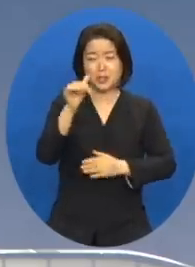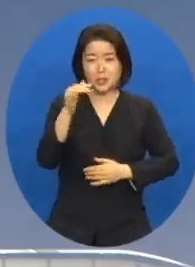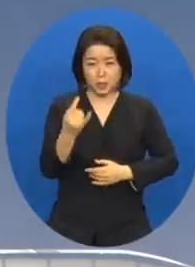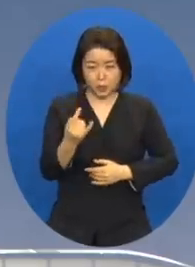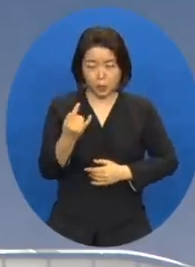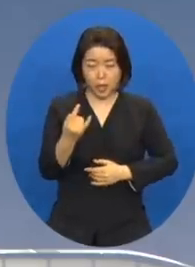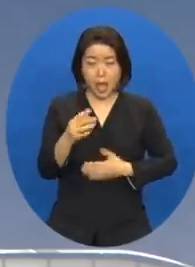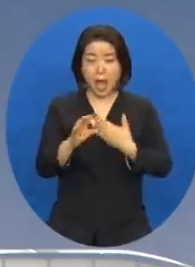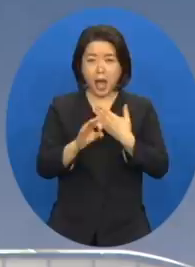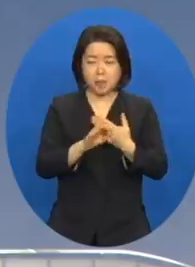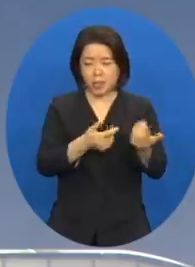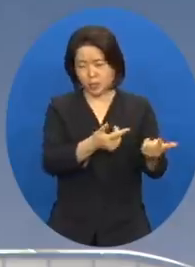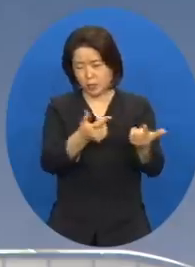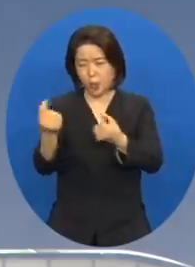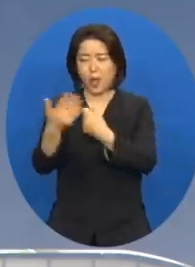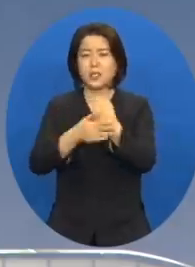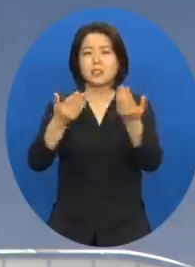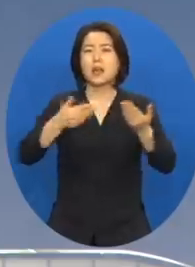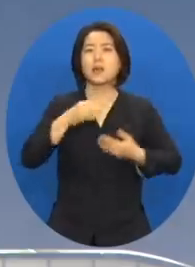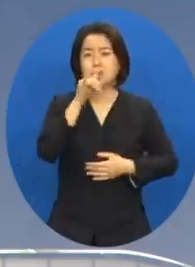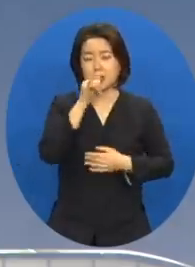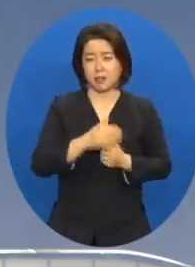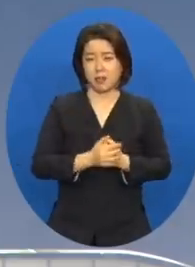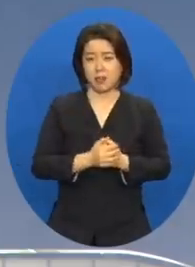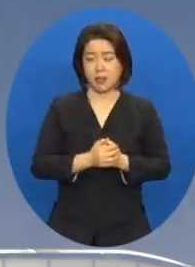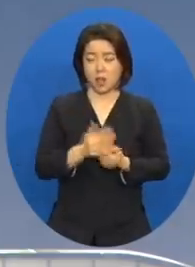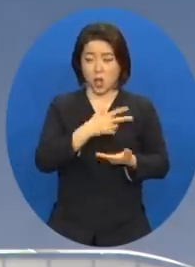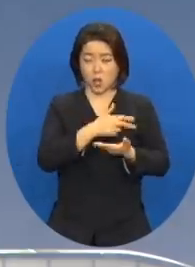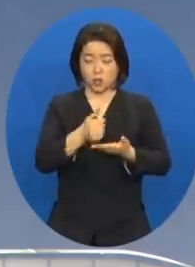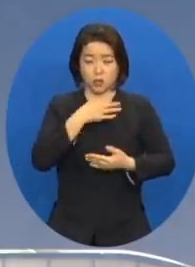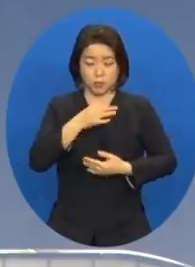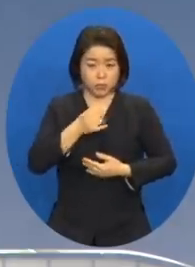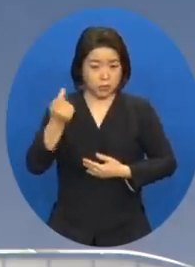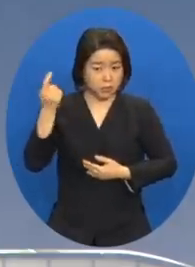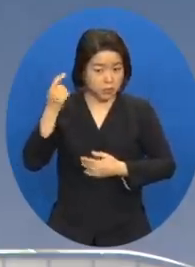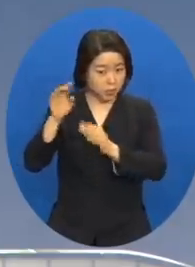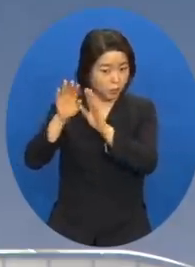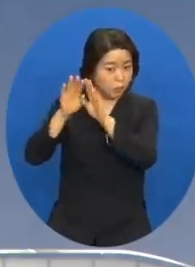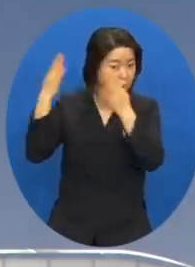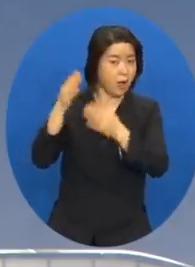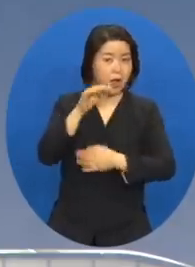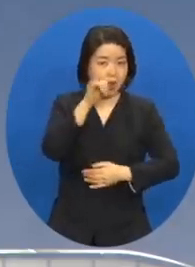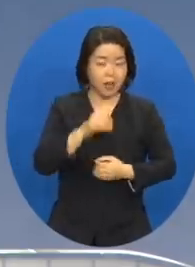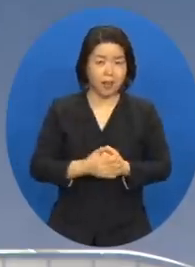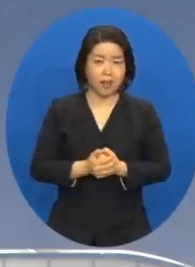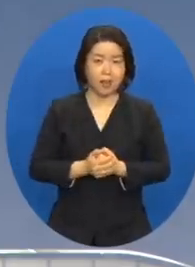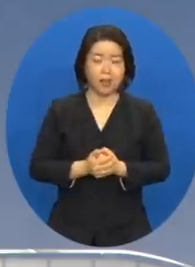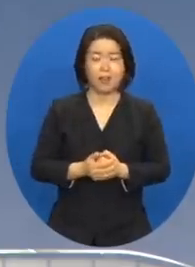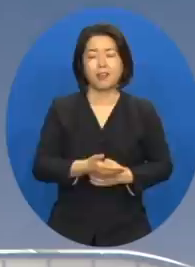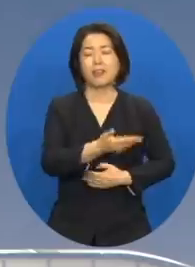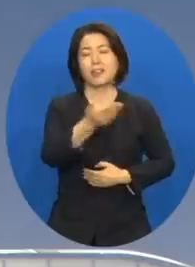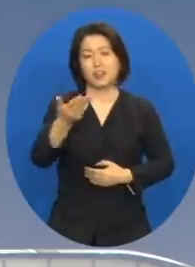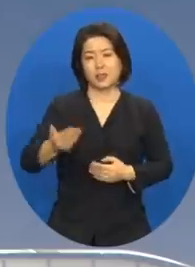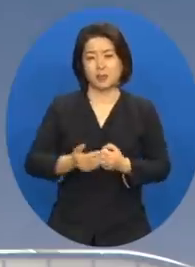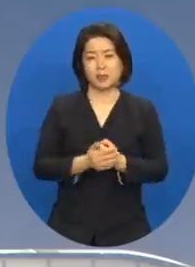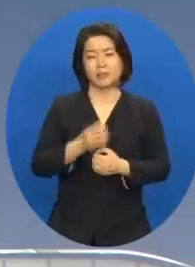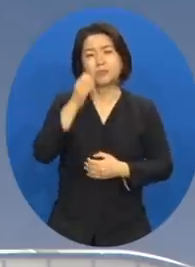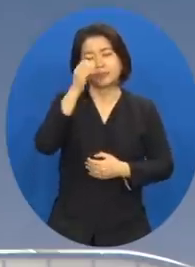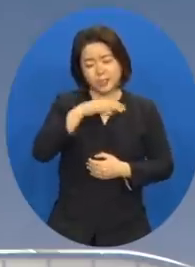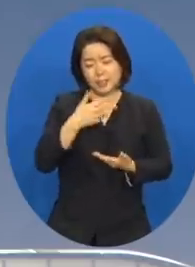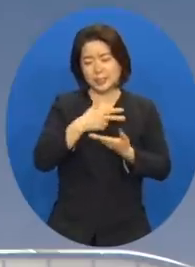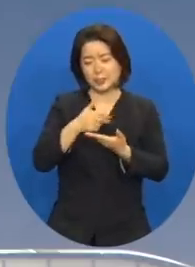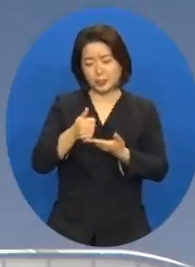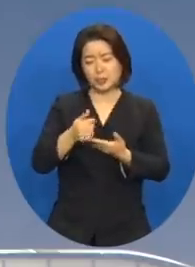은혜를 받는 거예요. 주님의 음성을 듣는 귀가 확 열리게 되는 거죠. 여러분, 그냥 주님의